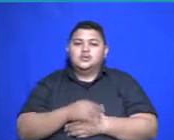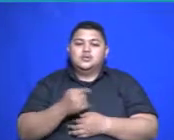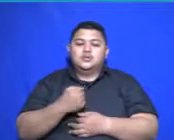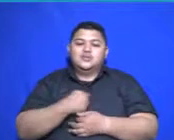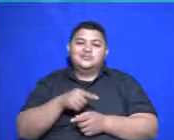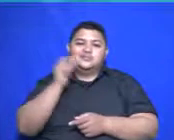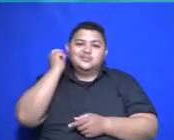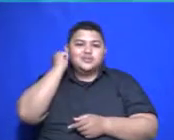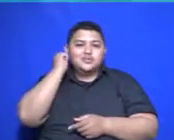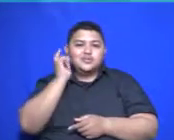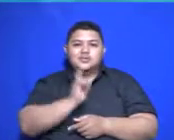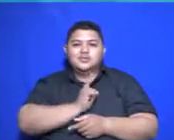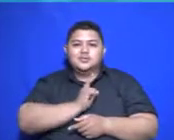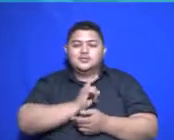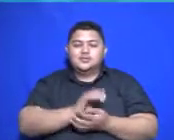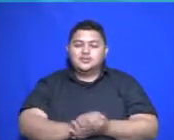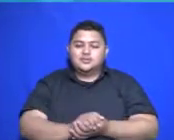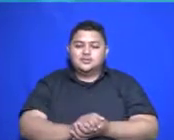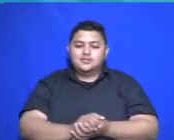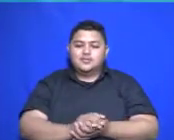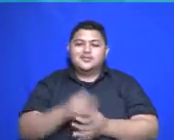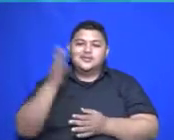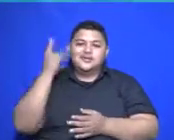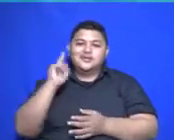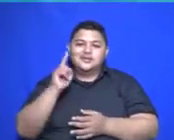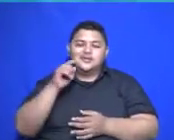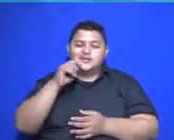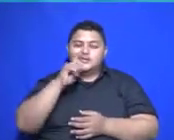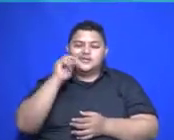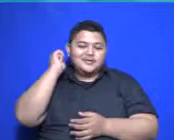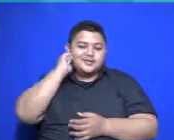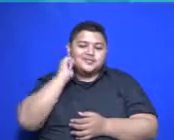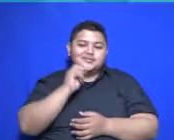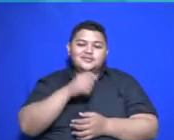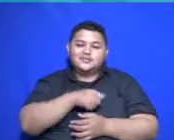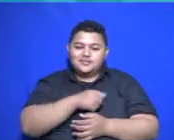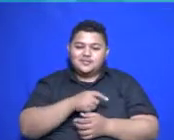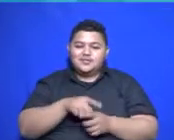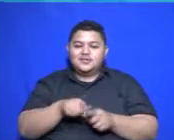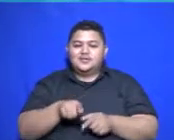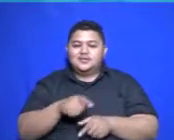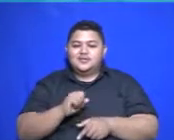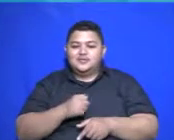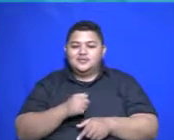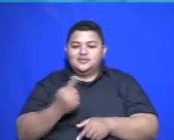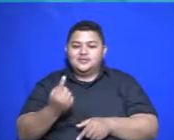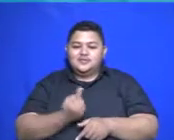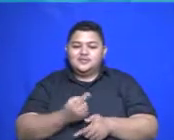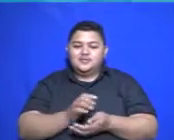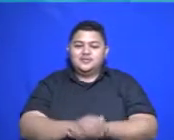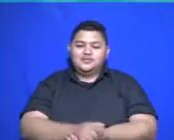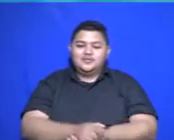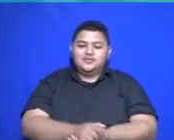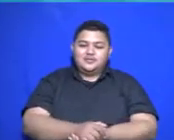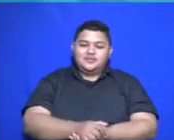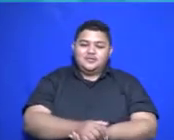perempuan sendirian, kemarin-kemarin ada beberapa ibu menteri. Yang hari ini seharusnya juga ada ibu menteri, tapi kebetulan yang bersangkutan